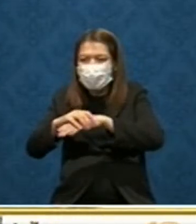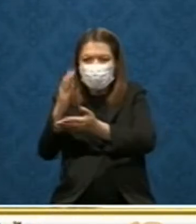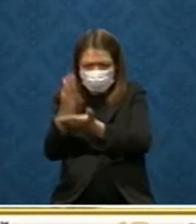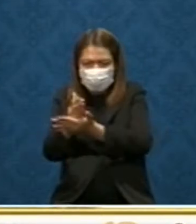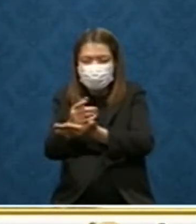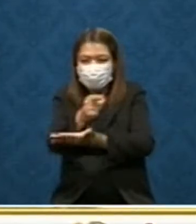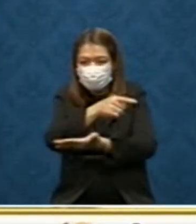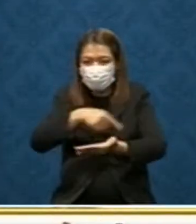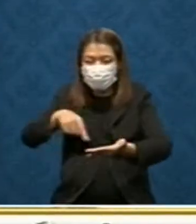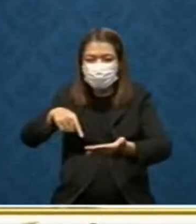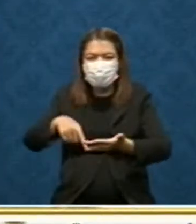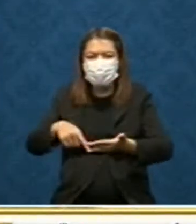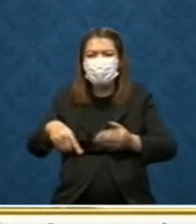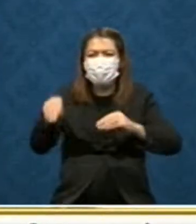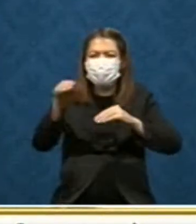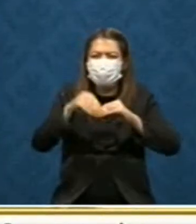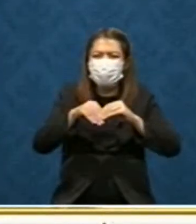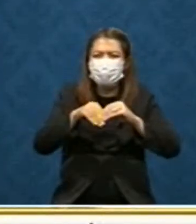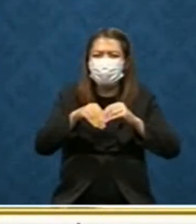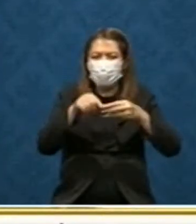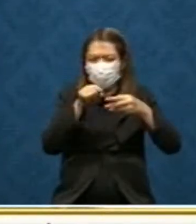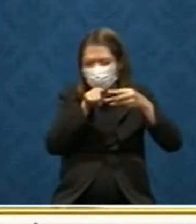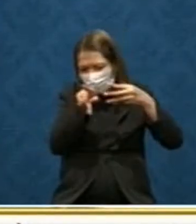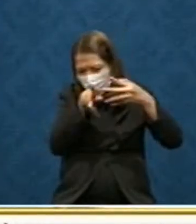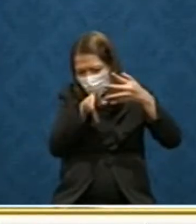สาม จะพ เพิ่ ประเภตเข้ มา อีก